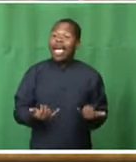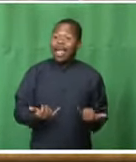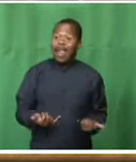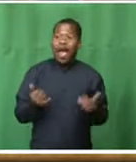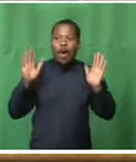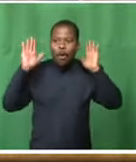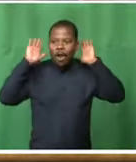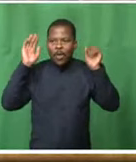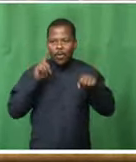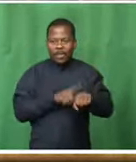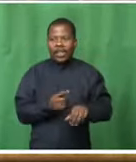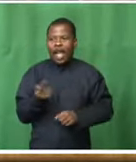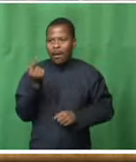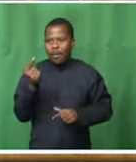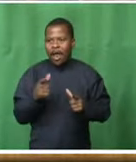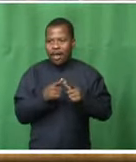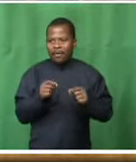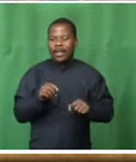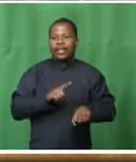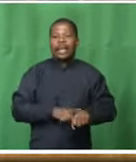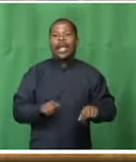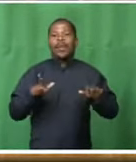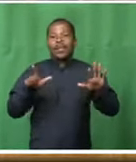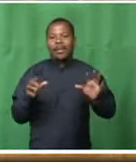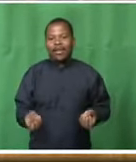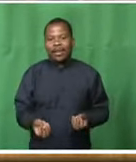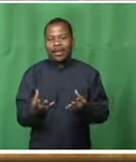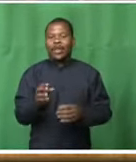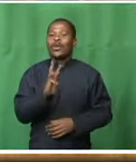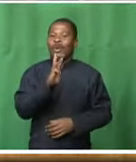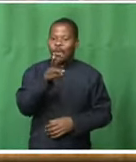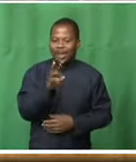24. Satipetsa Tindzaba tethu ngaletoda emidlalo.